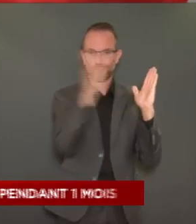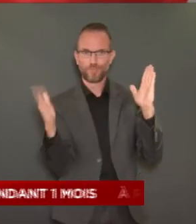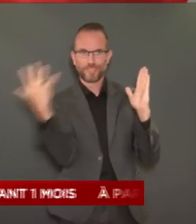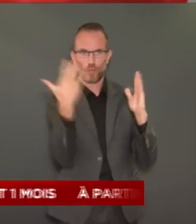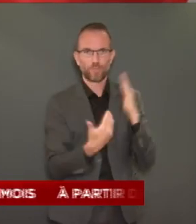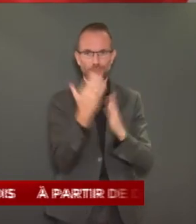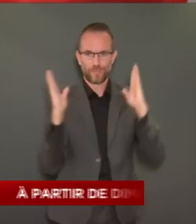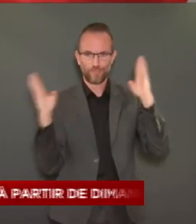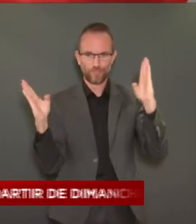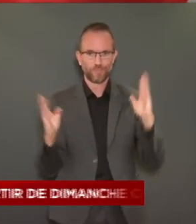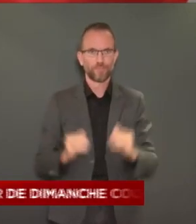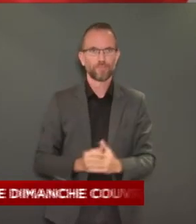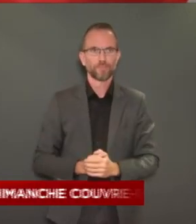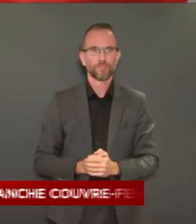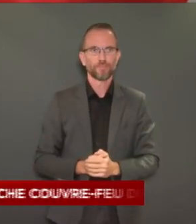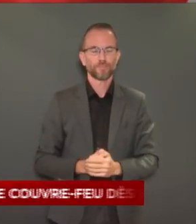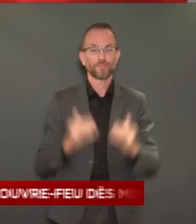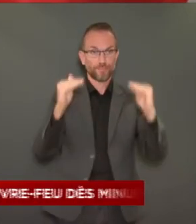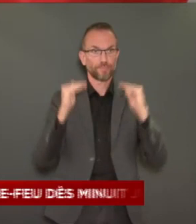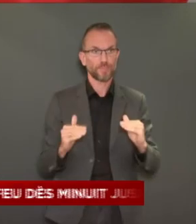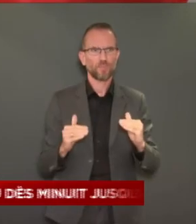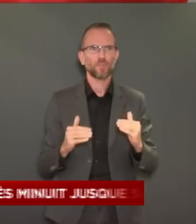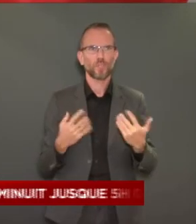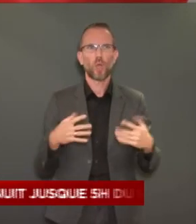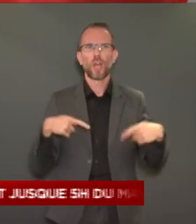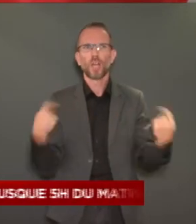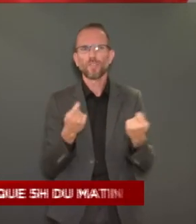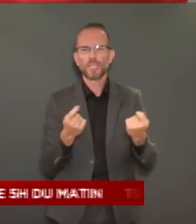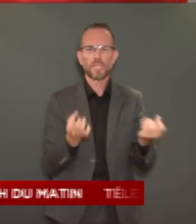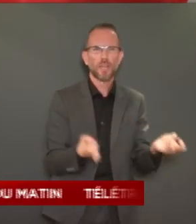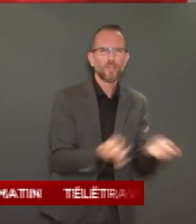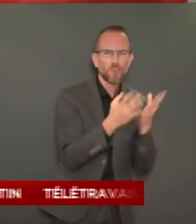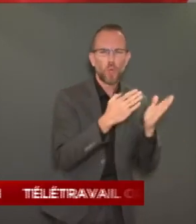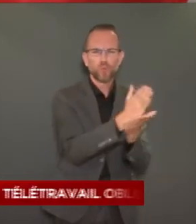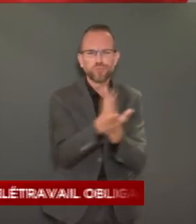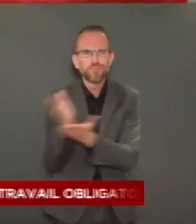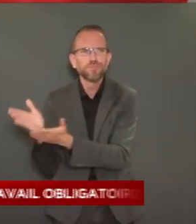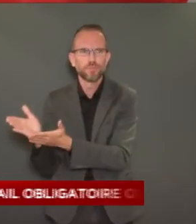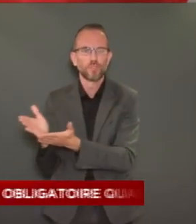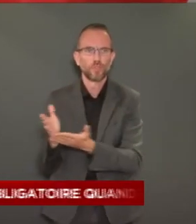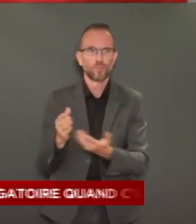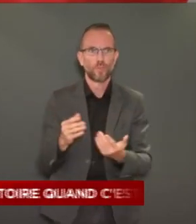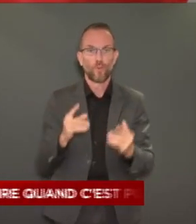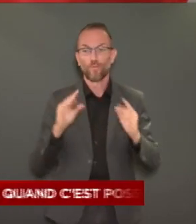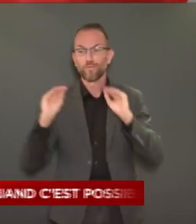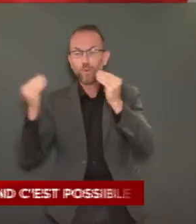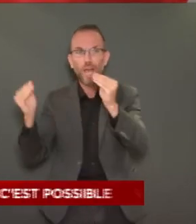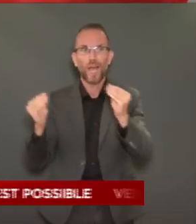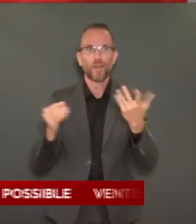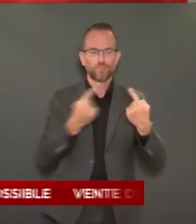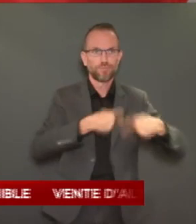En ce qui concerne les activités, les événements, les cérémonies, services de culte, foires commerciales, ça c'est fort compliqué, je